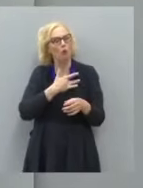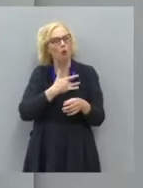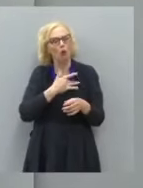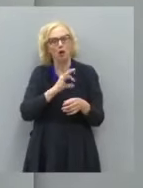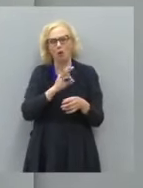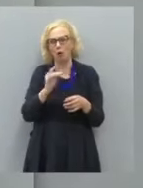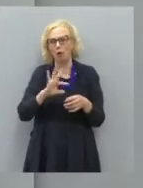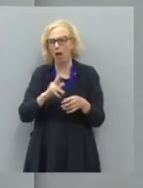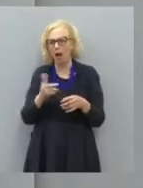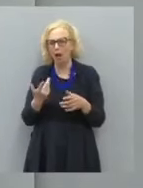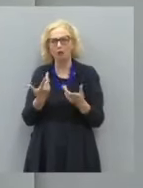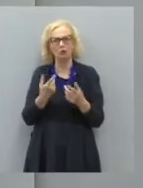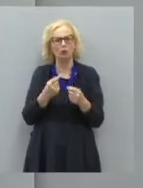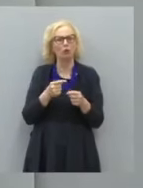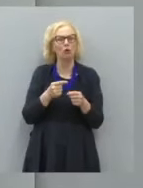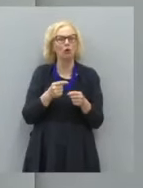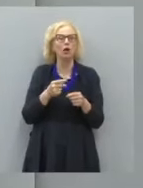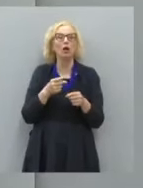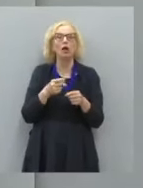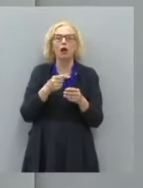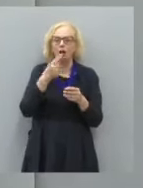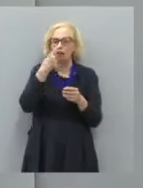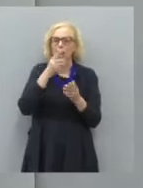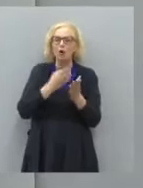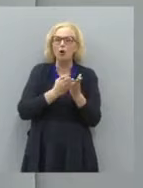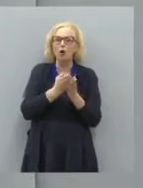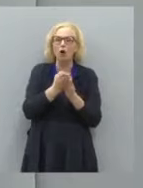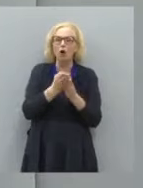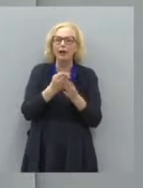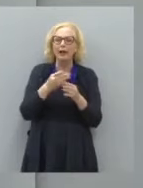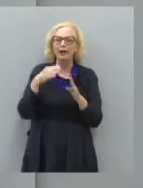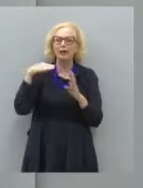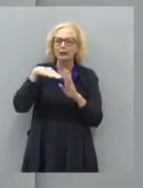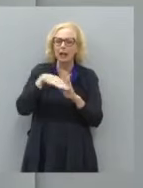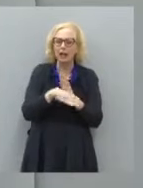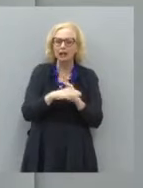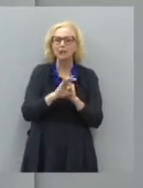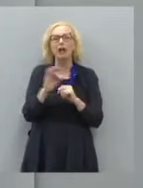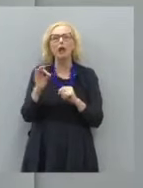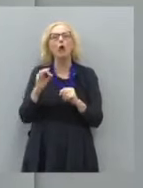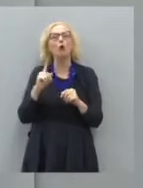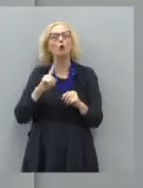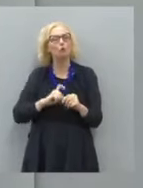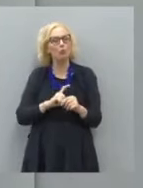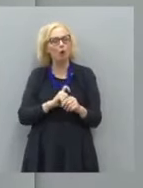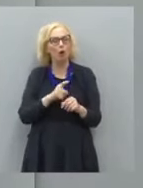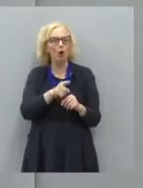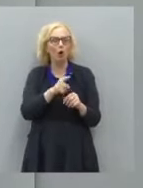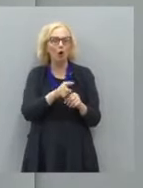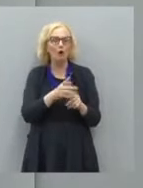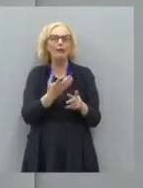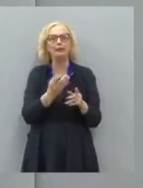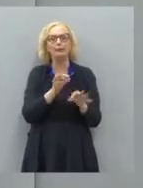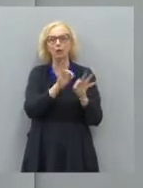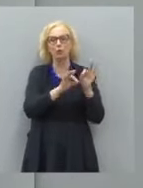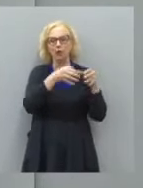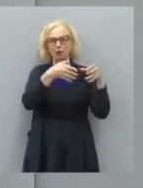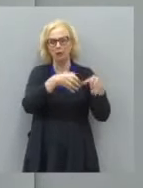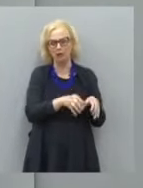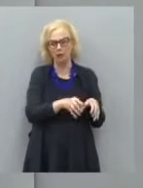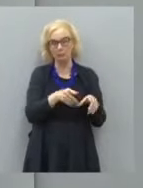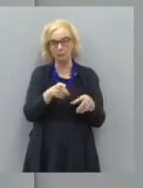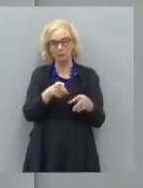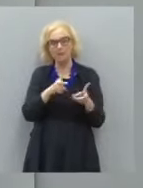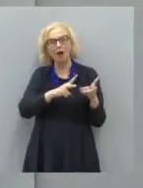problemi di malattie cronico degenerative o problemi oncologici quindi il fatto di preservare le strutture sanitarie